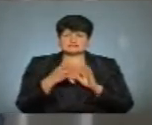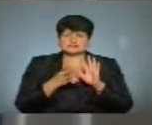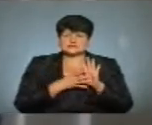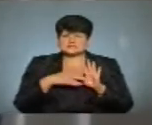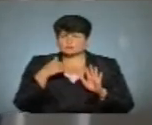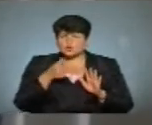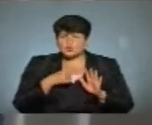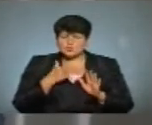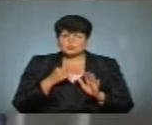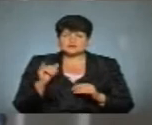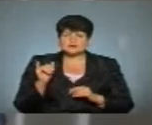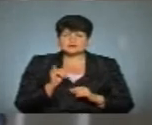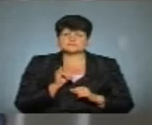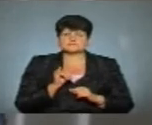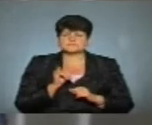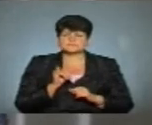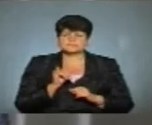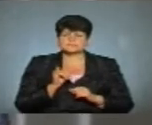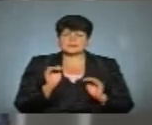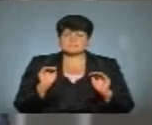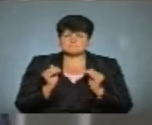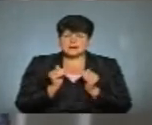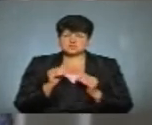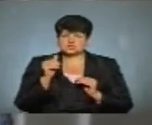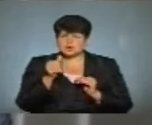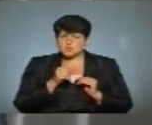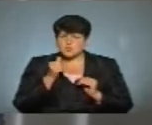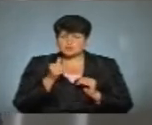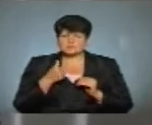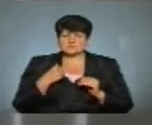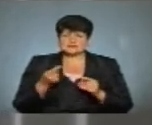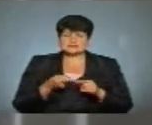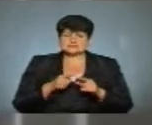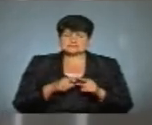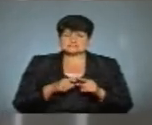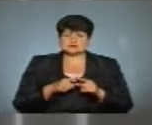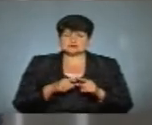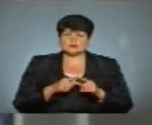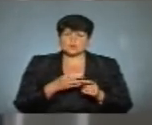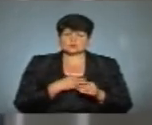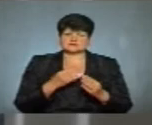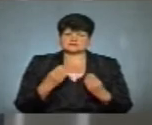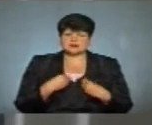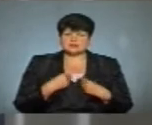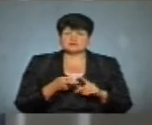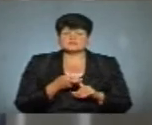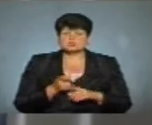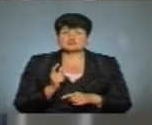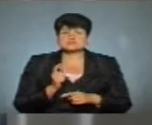2019 року. І менше року тому мені цей орден присвоїв президент, а у зв'язку з карантином